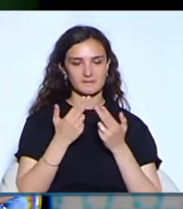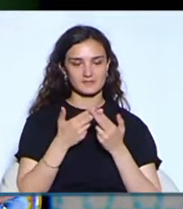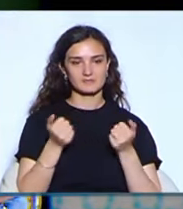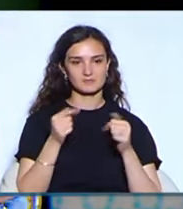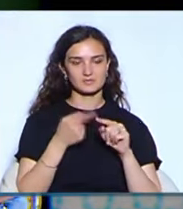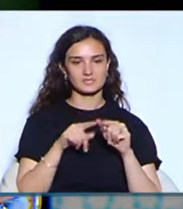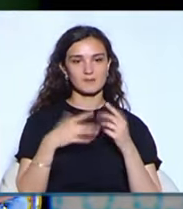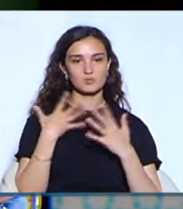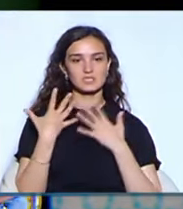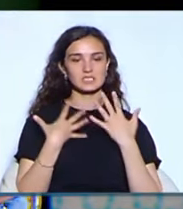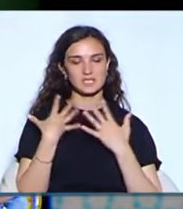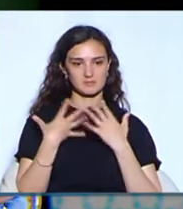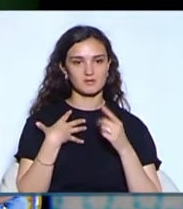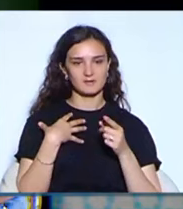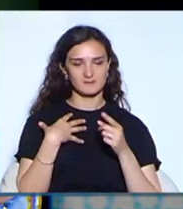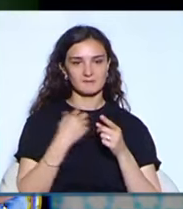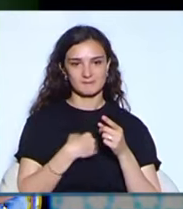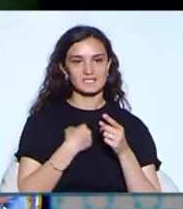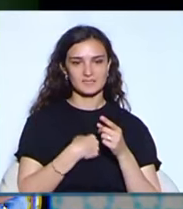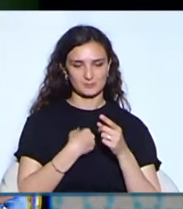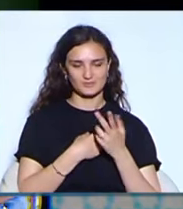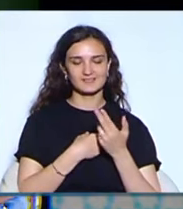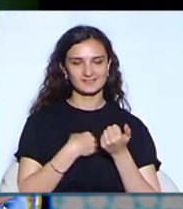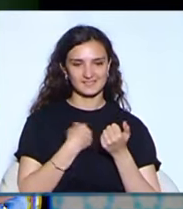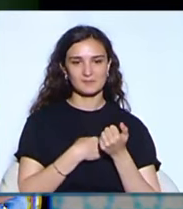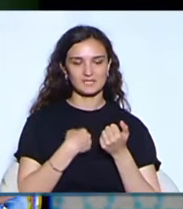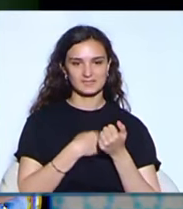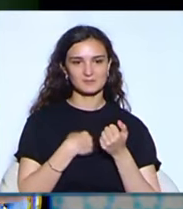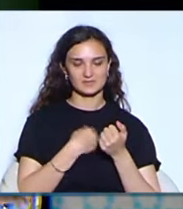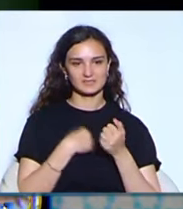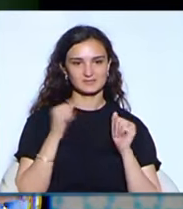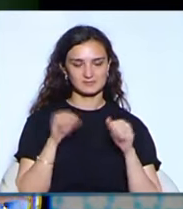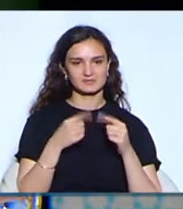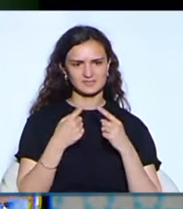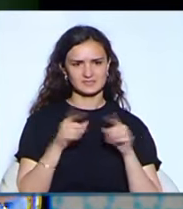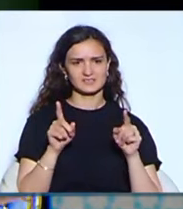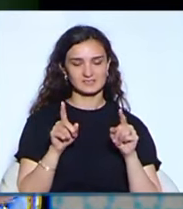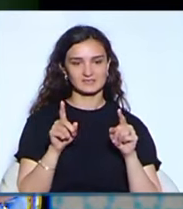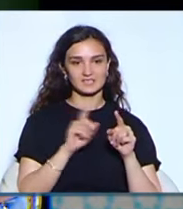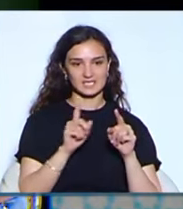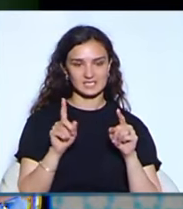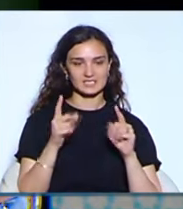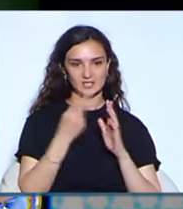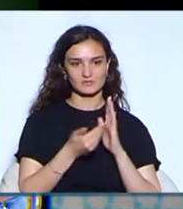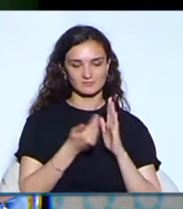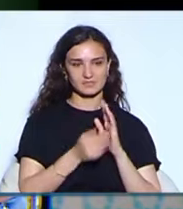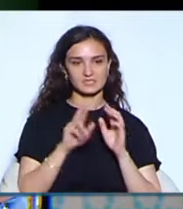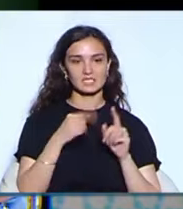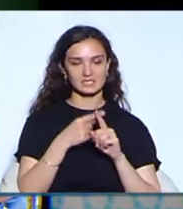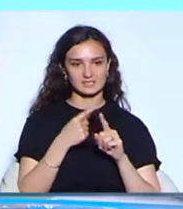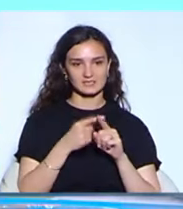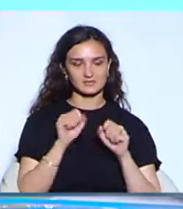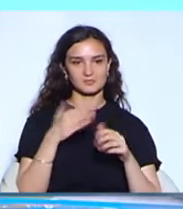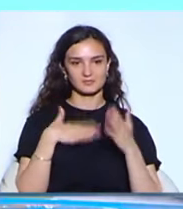ეს არის ემოციების გამოვლინება, ხო? გაბრაზებულია. გაბრაზებული არის, ან შეიძლება სხვა მხრივ გამოხატავს ემოციებს. დადებით